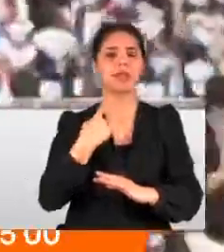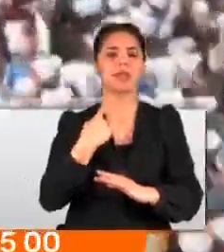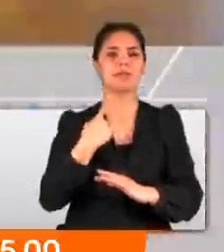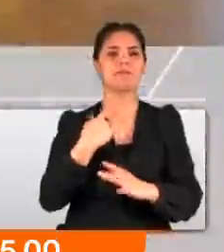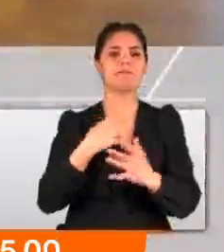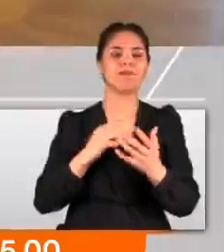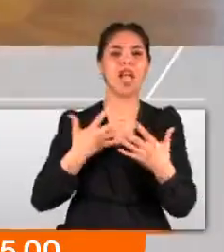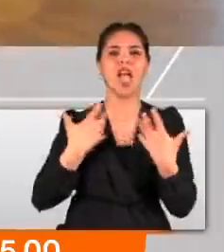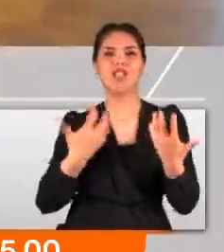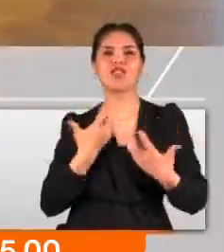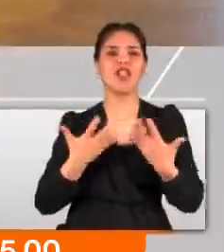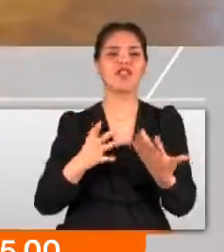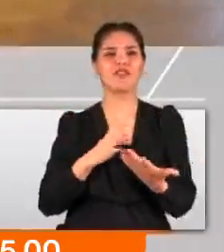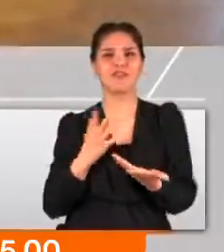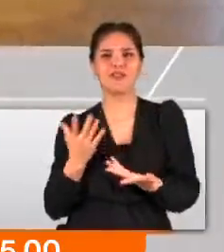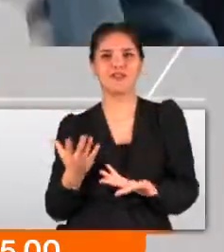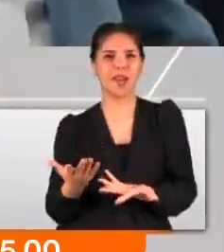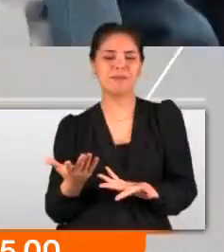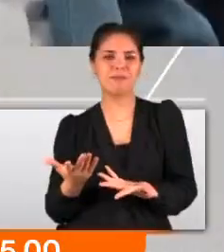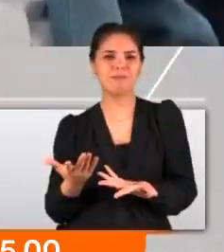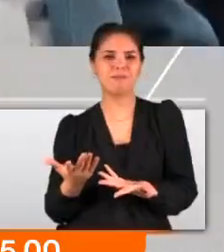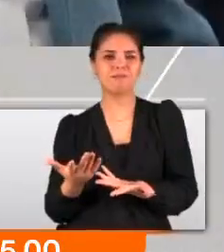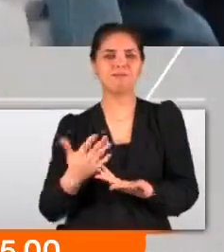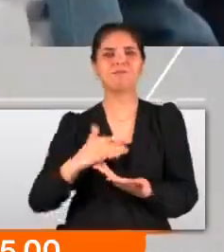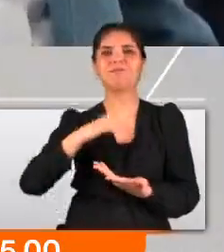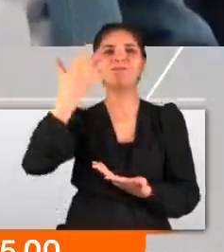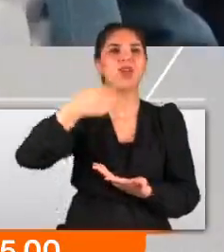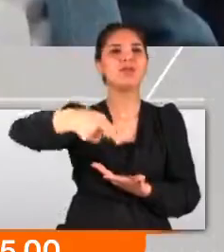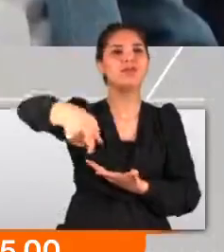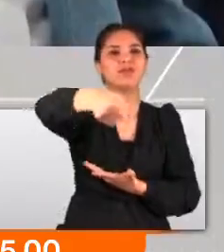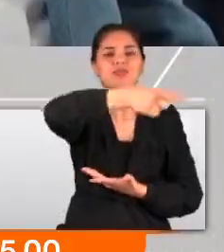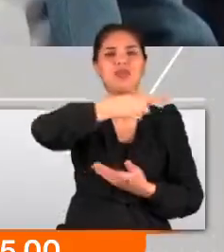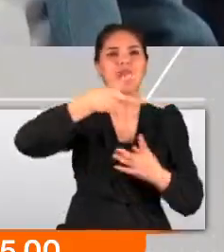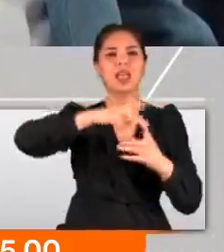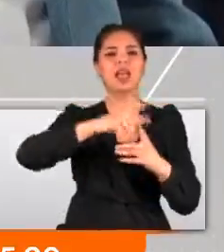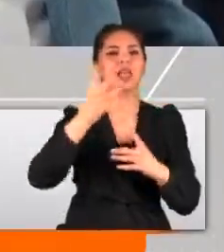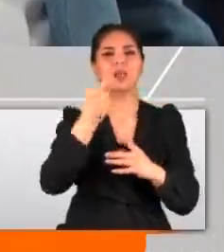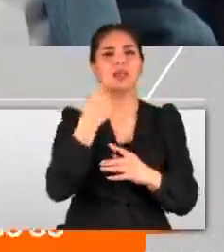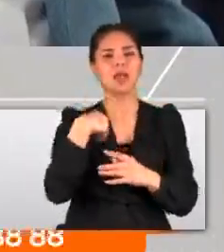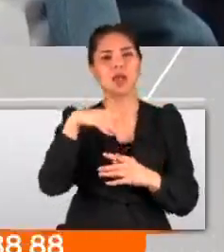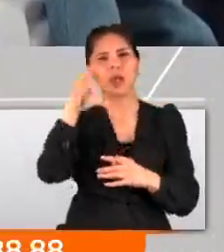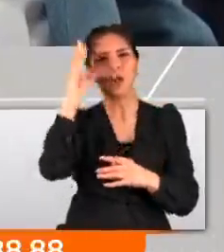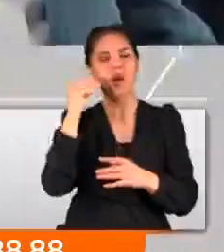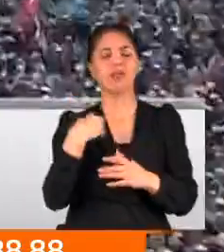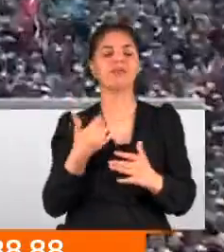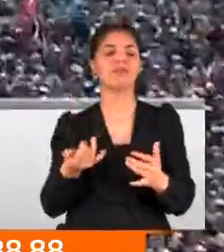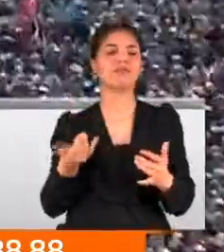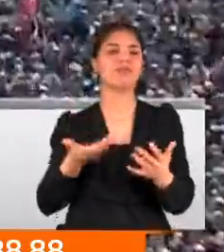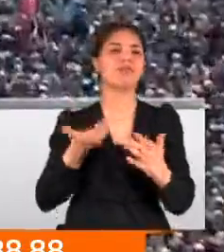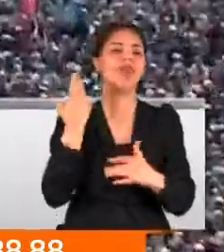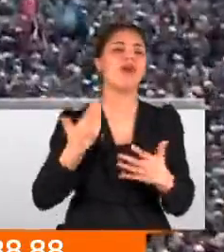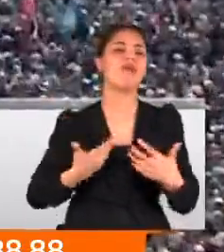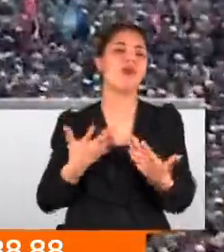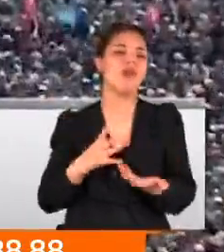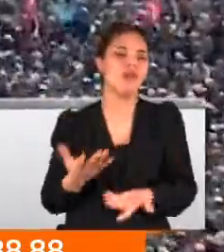artıyor. Heyecanımız o kadar artıyor. Diğerlerinin katılım rakamlarını öğrendikçe daha da artıyor. 14